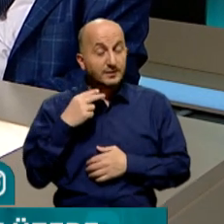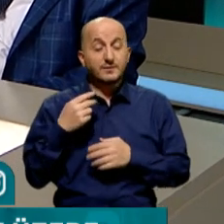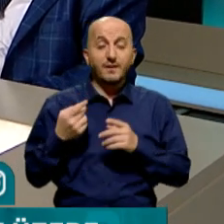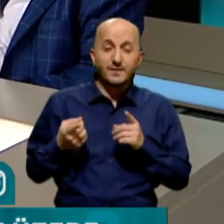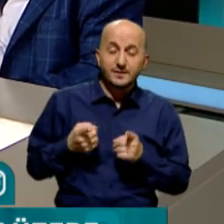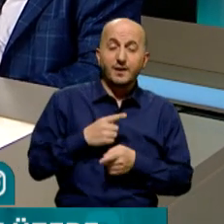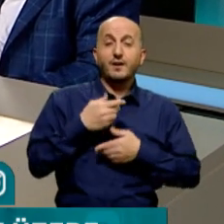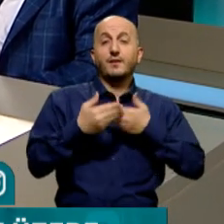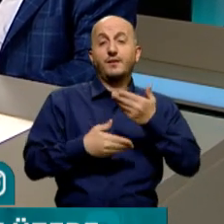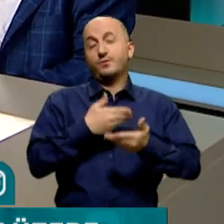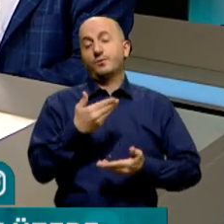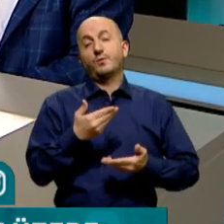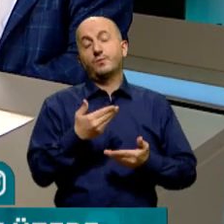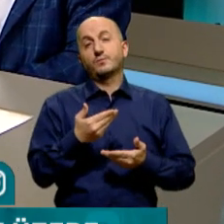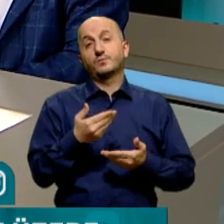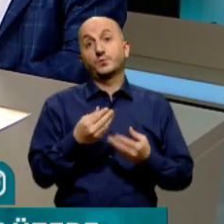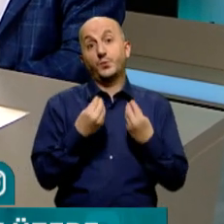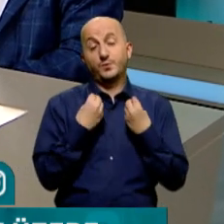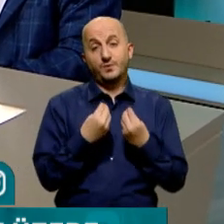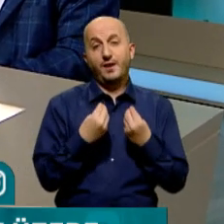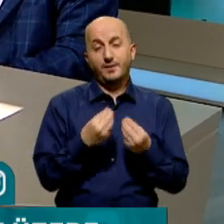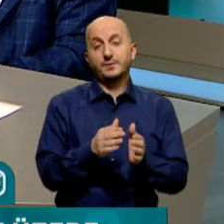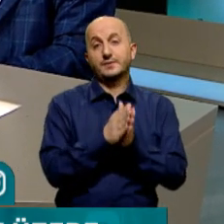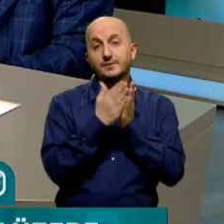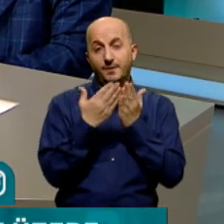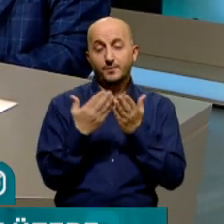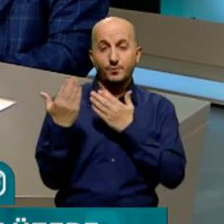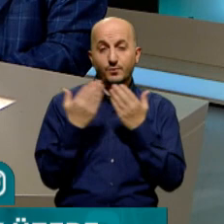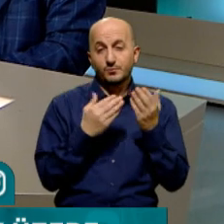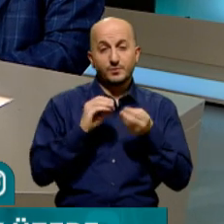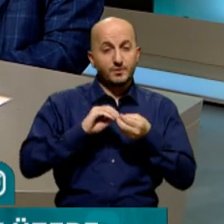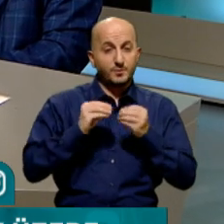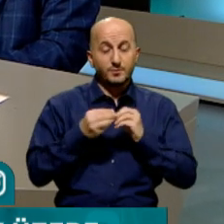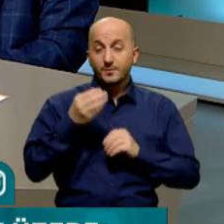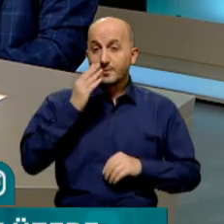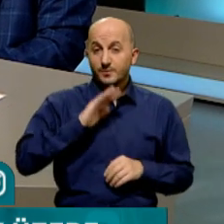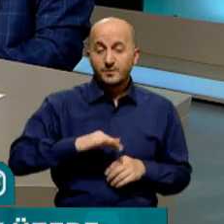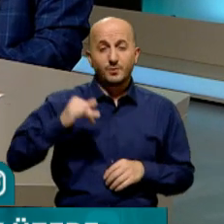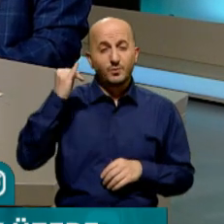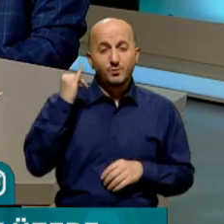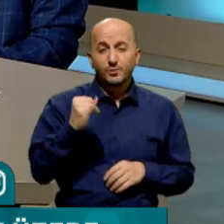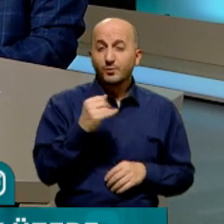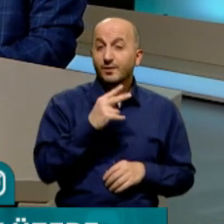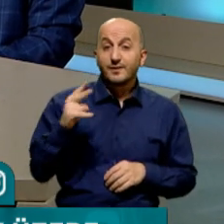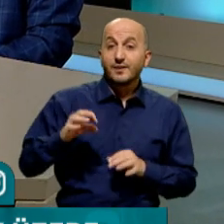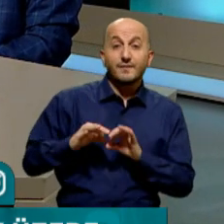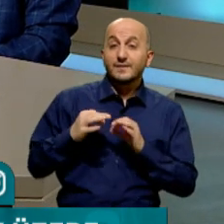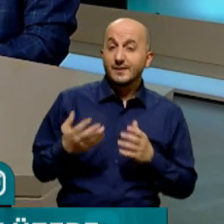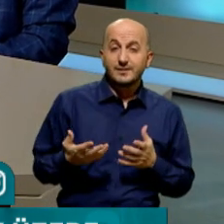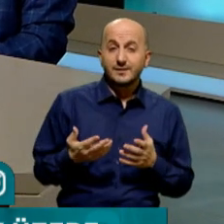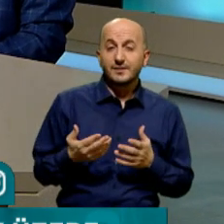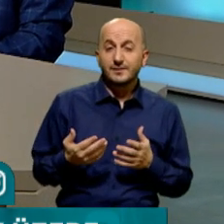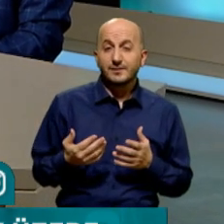vesaireden bahsediyor. Dolayısıyla güzel bir eserdir. Bunu okumakta sakınca yok. Ancak kötü olan taraf nedir? Bu